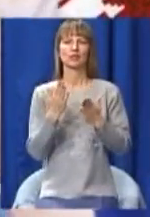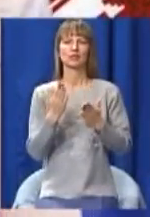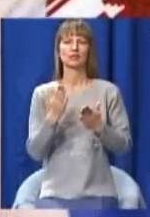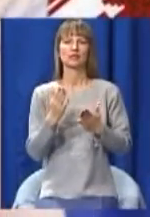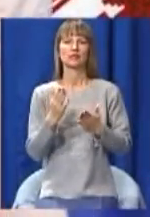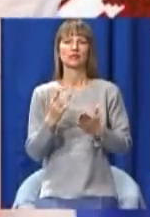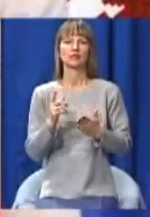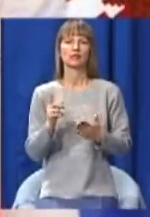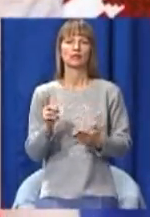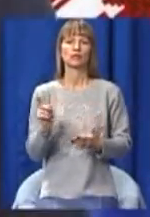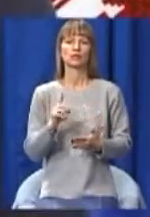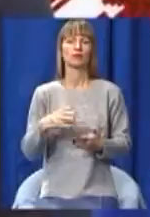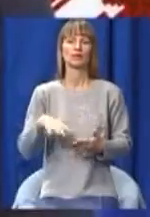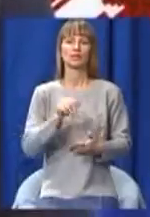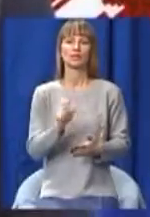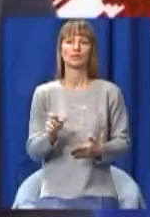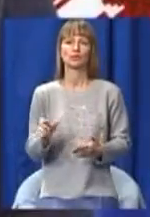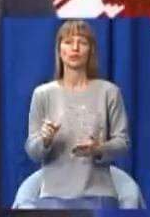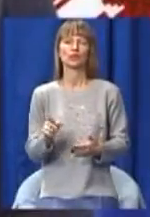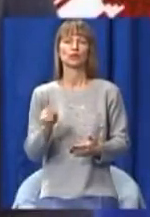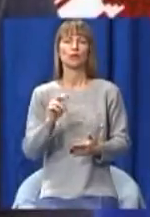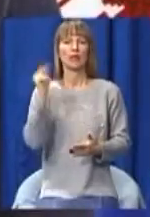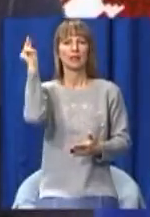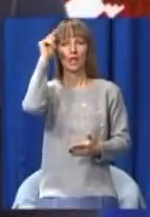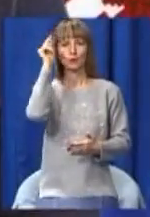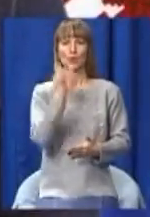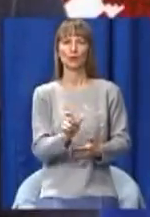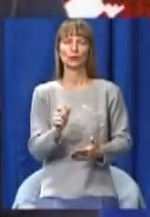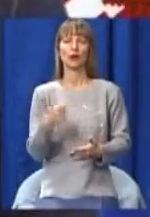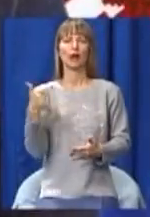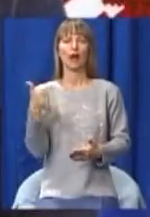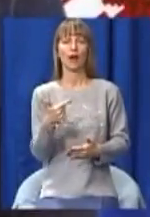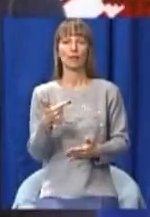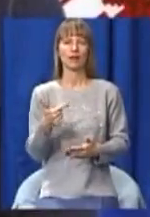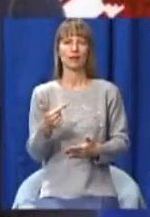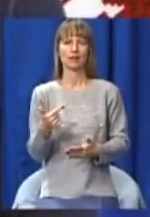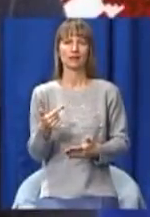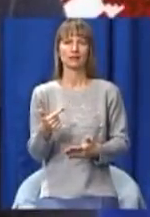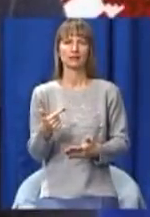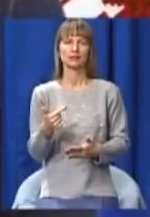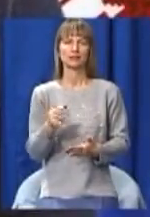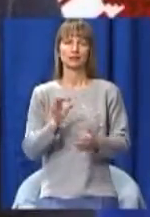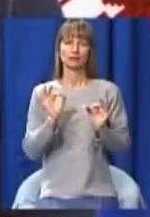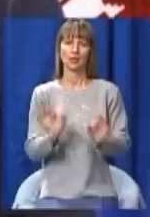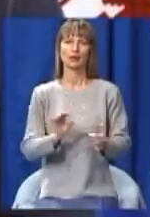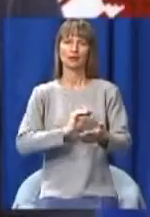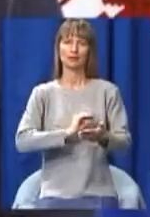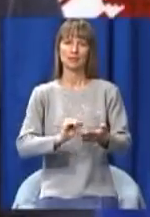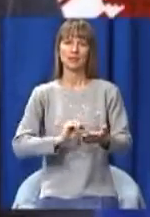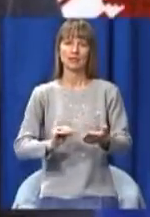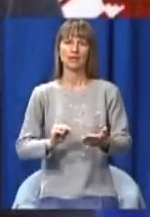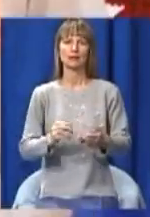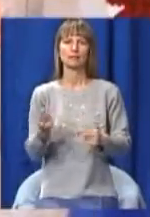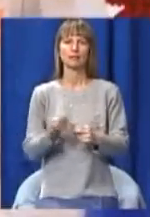могли все люди. Чтобы научиться людям грамотности, правильно писать,